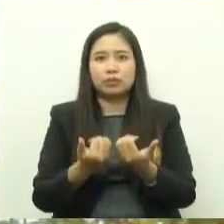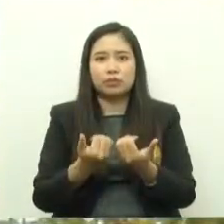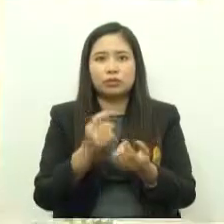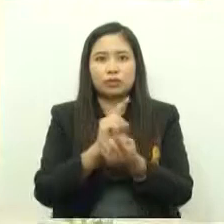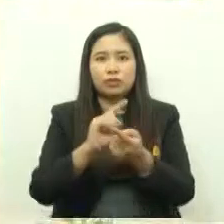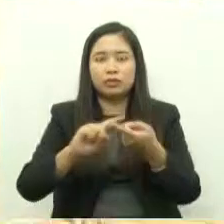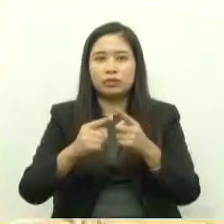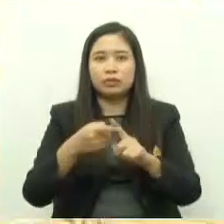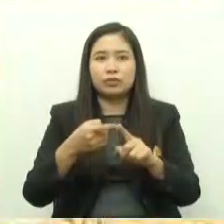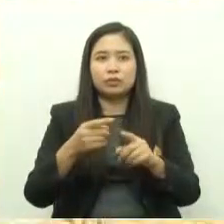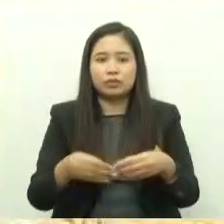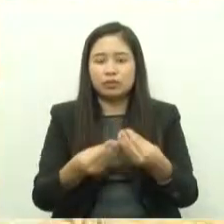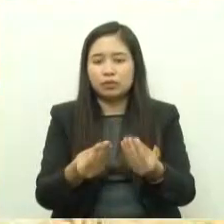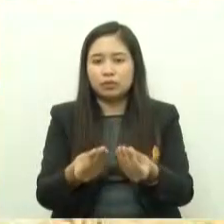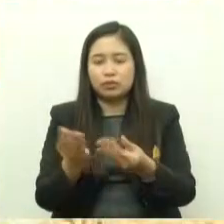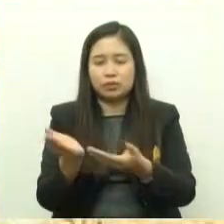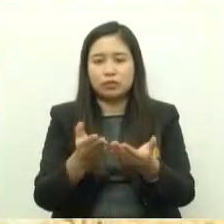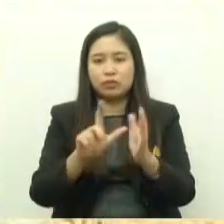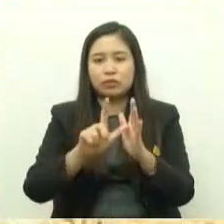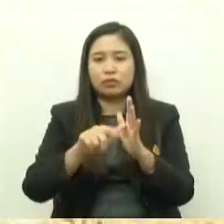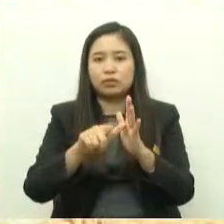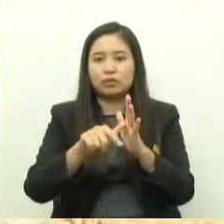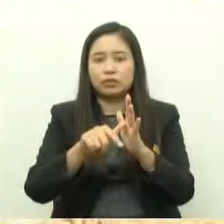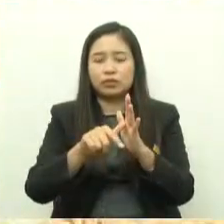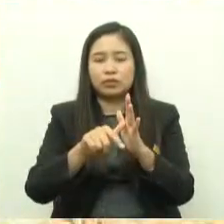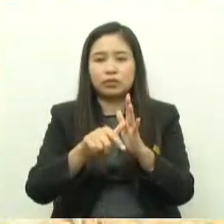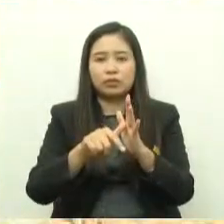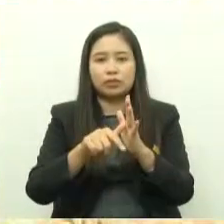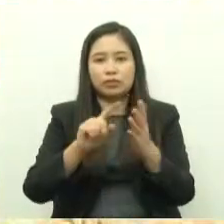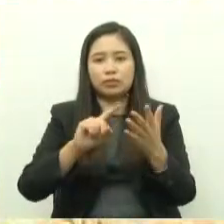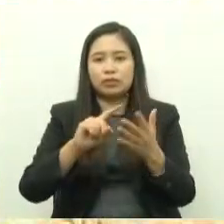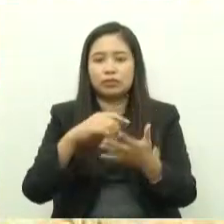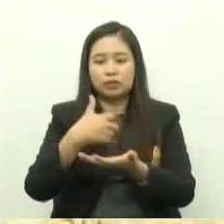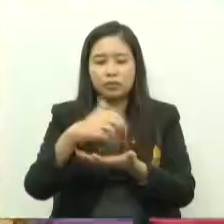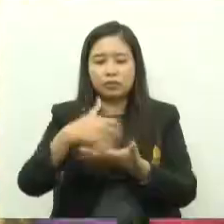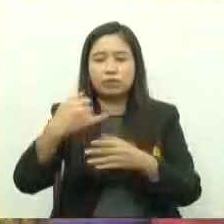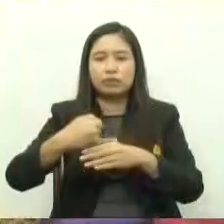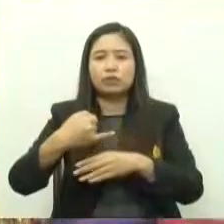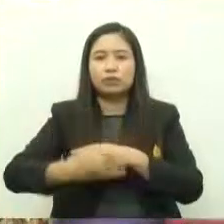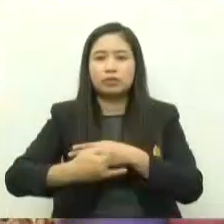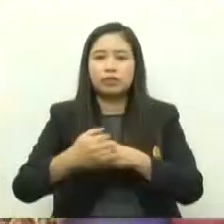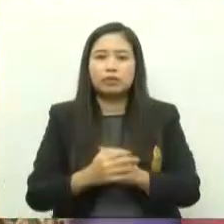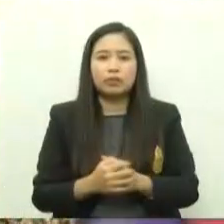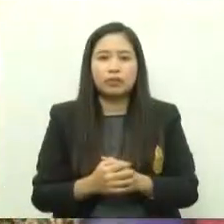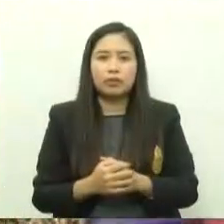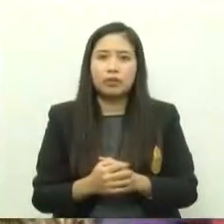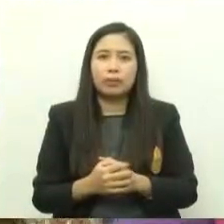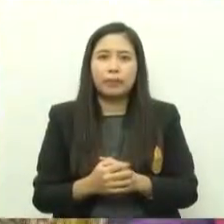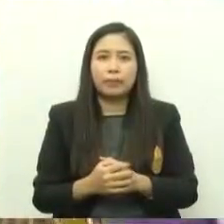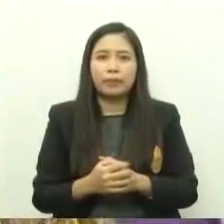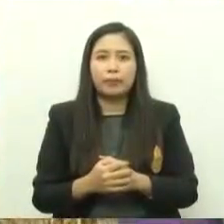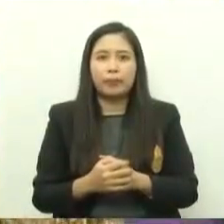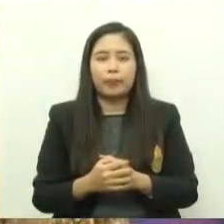นี้นะครับเดี๋ยวจะขอเรียนเชิญท่านเลขาธิการได้กล่าวทิ้งท้ายครับผมเรียนเชิญครับครับอ่าเมื่อได้ฟัง